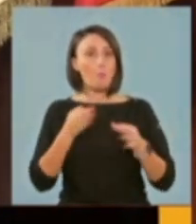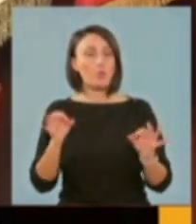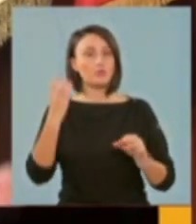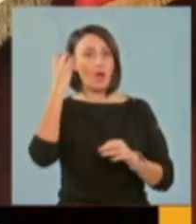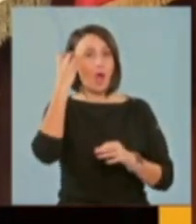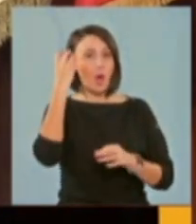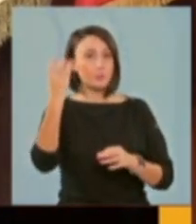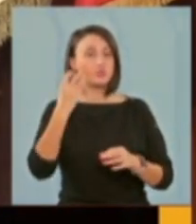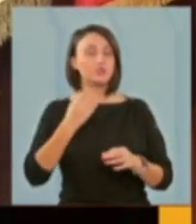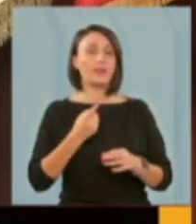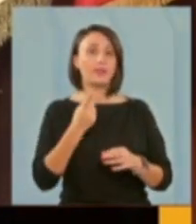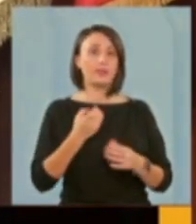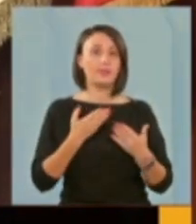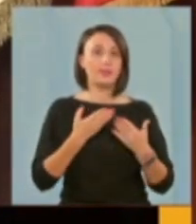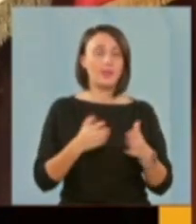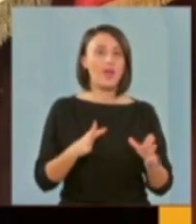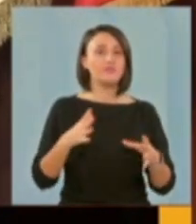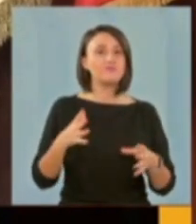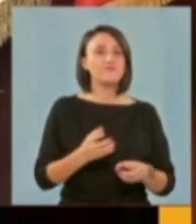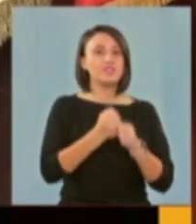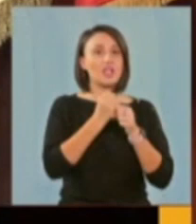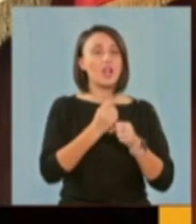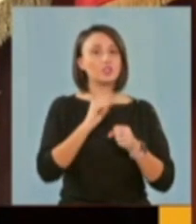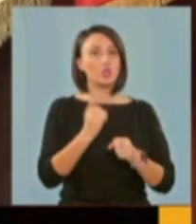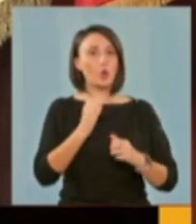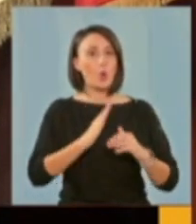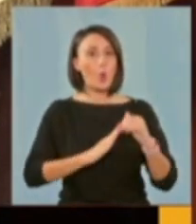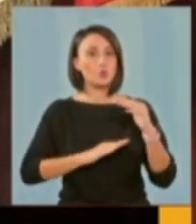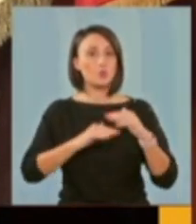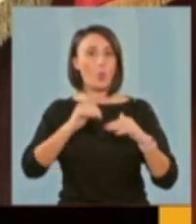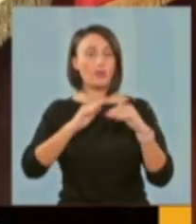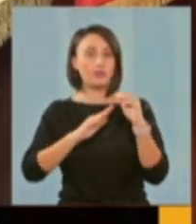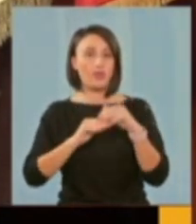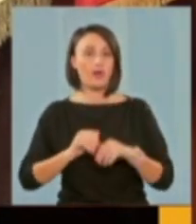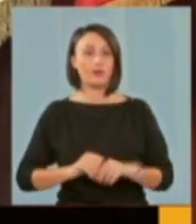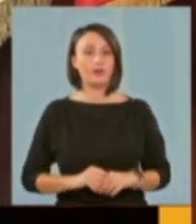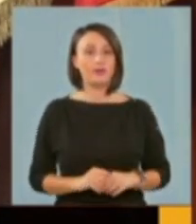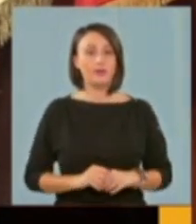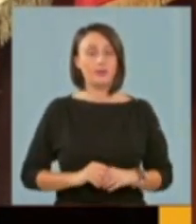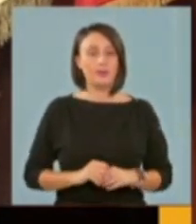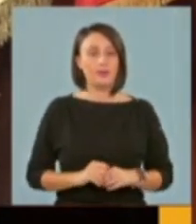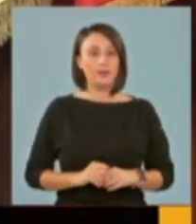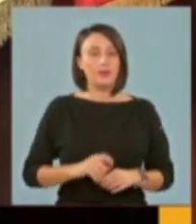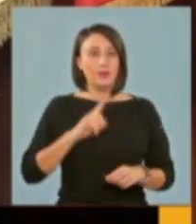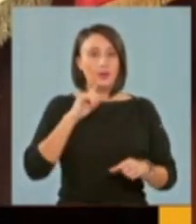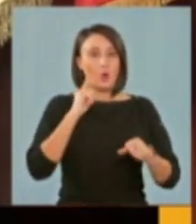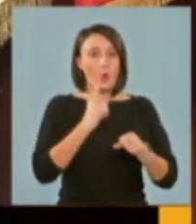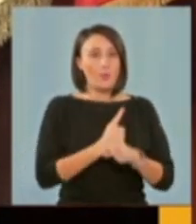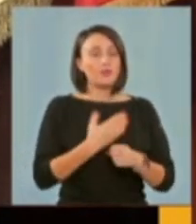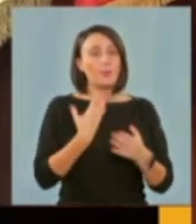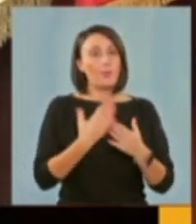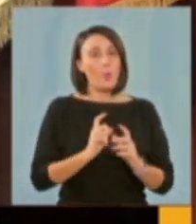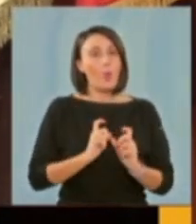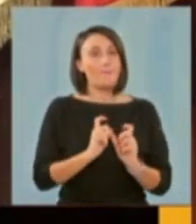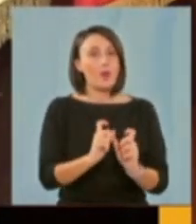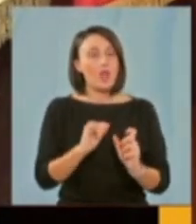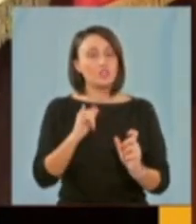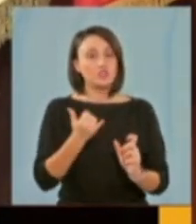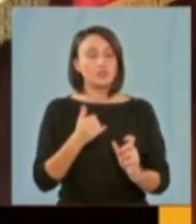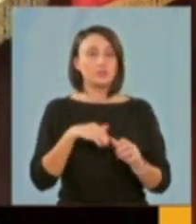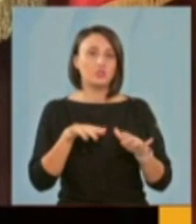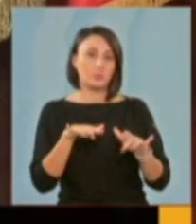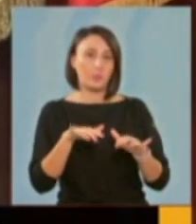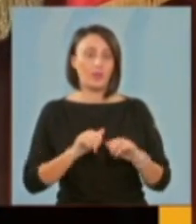capabilităților de la înființarea și consolidarea Comandamentului de Apărare